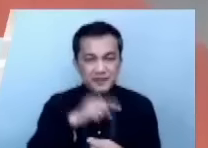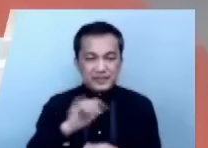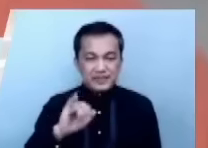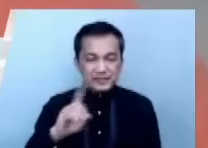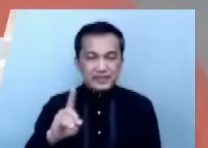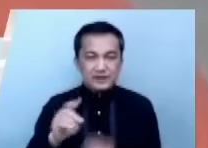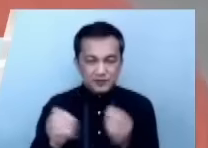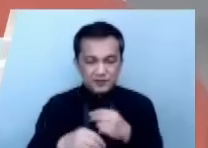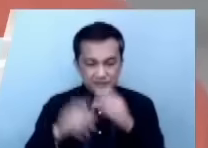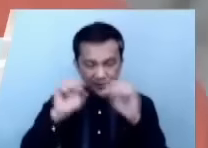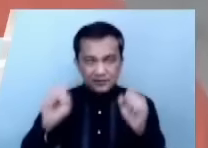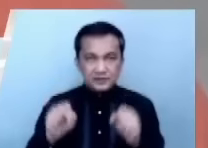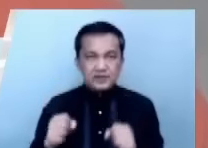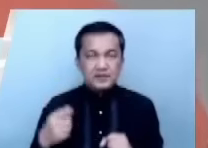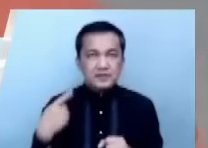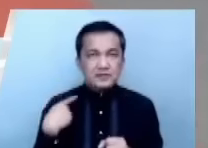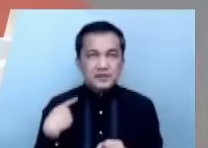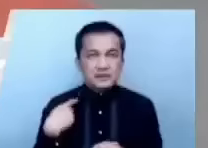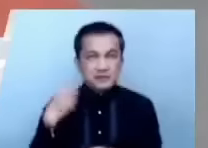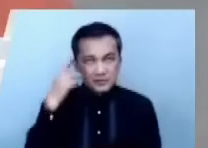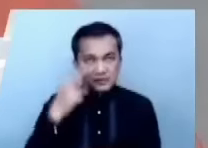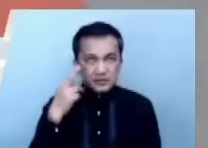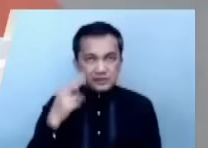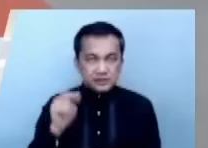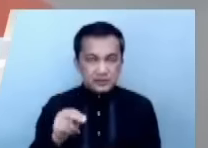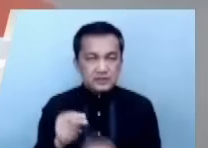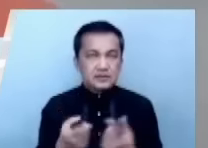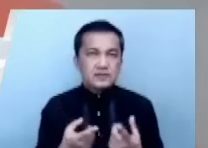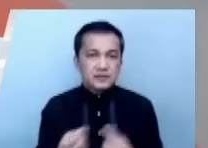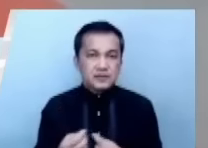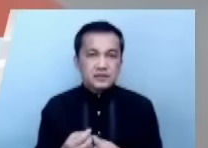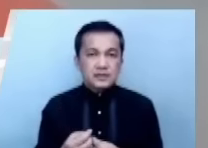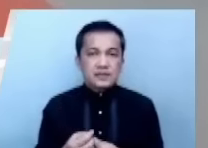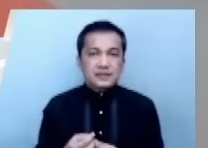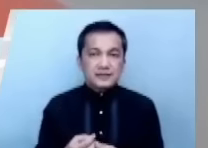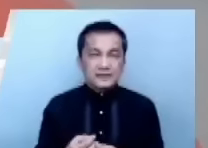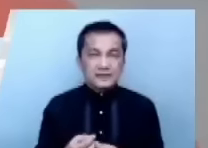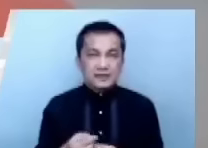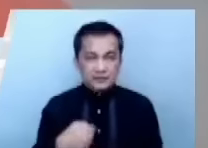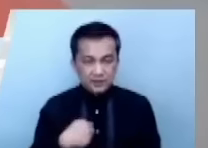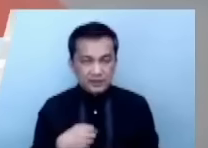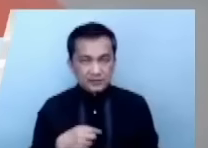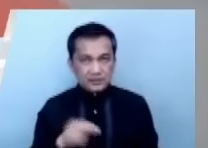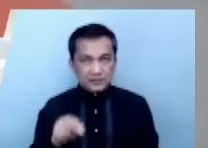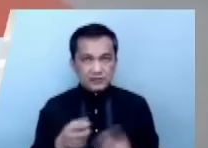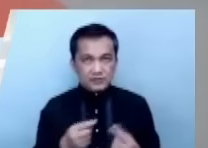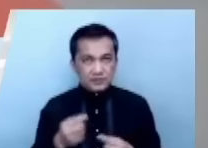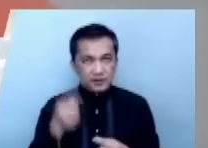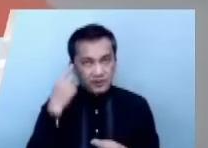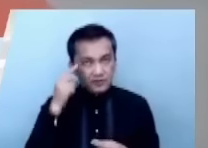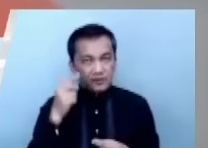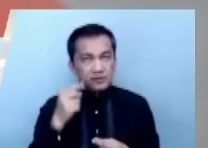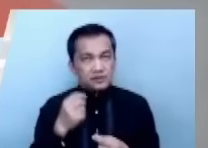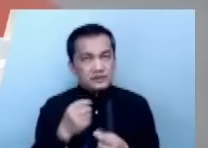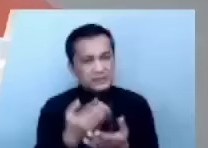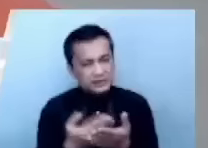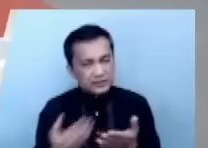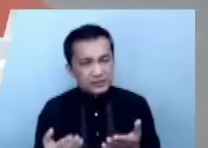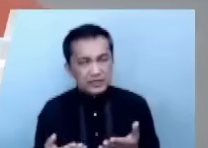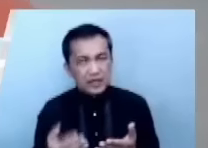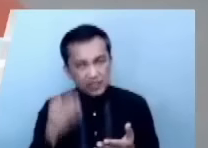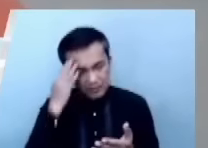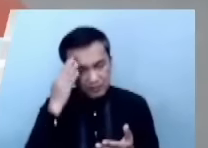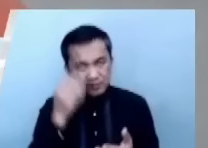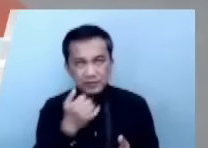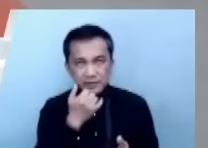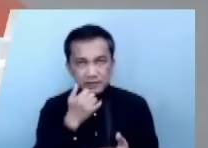are certain reason na kailangan natin gawin or kailangan kong gawin para sa isang bagay na alam kong mali but sometimes I